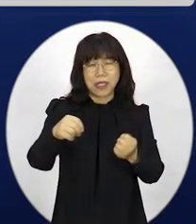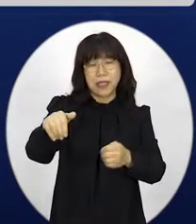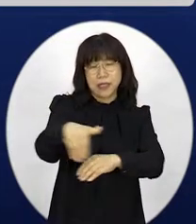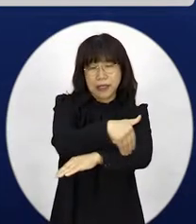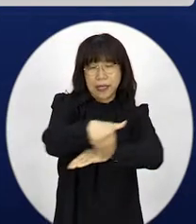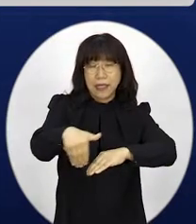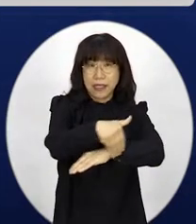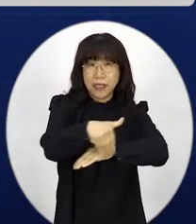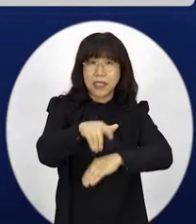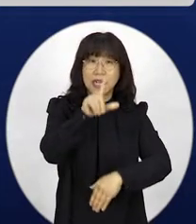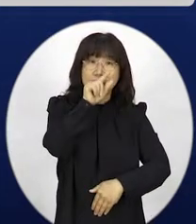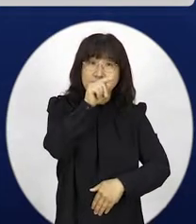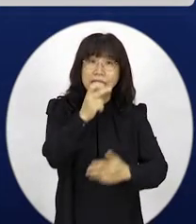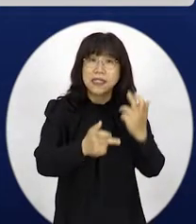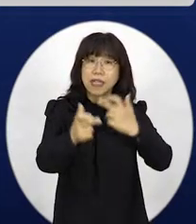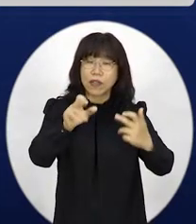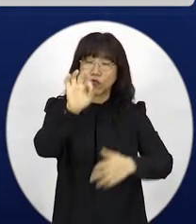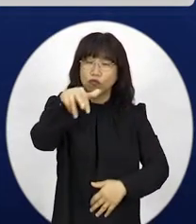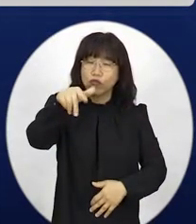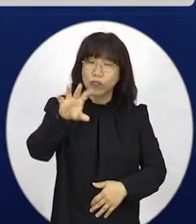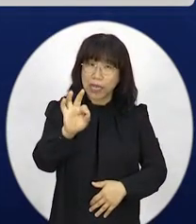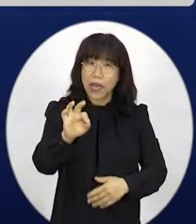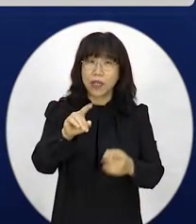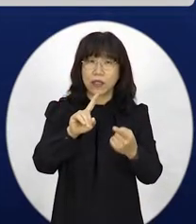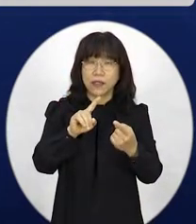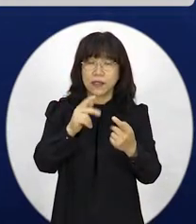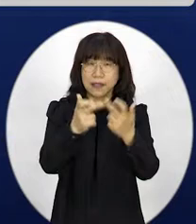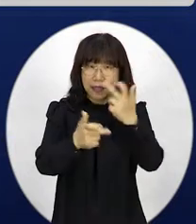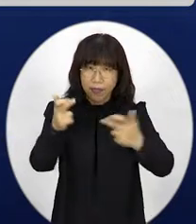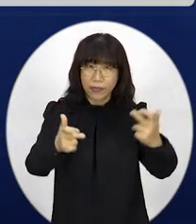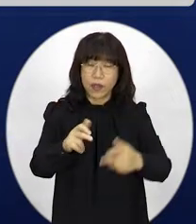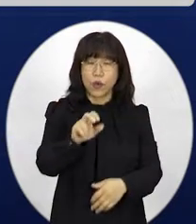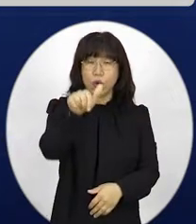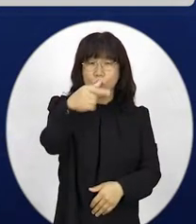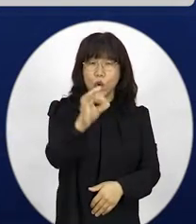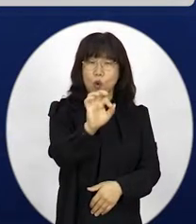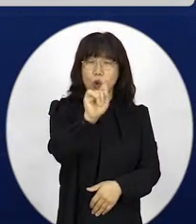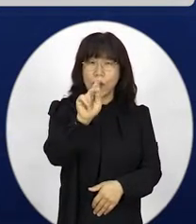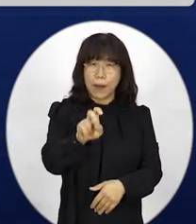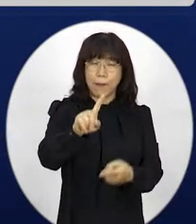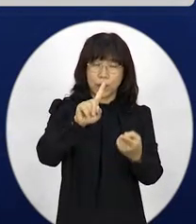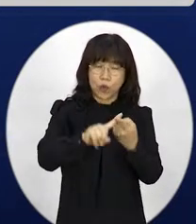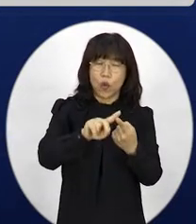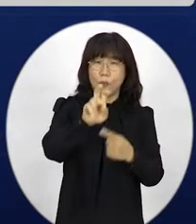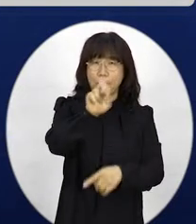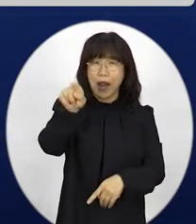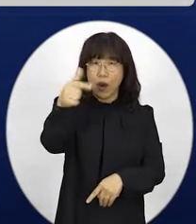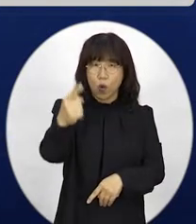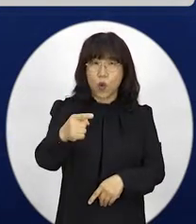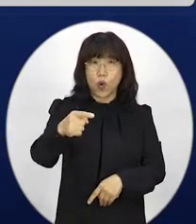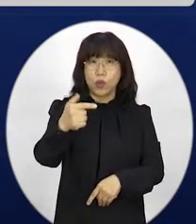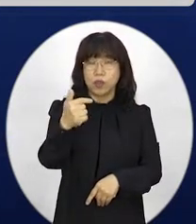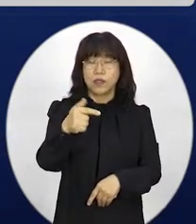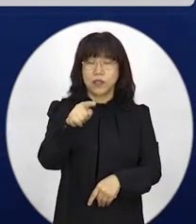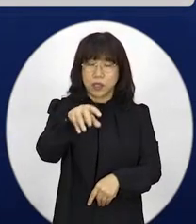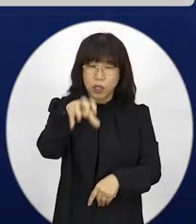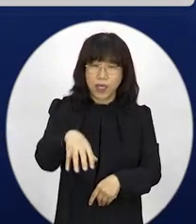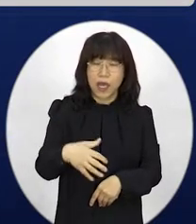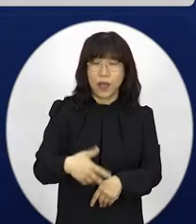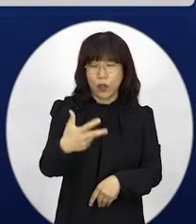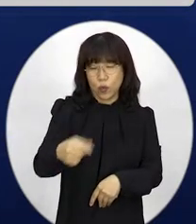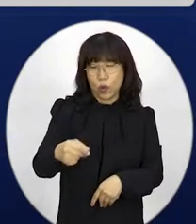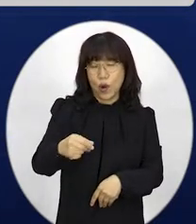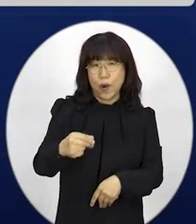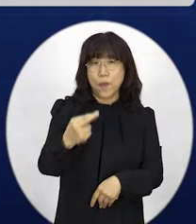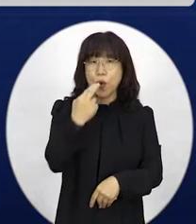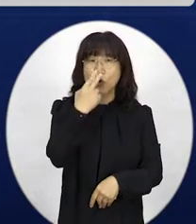높은 까치산, 우장산, 공암나루, 마곡나루 등 근린공원 네 곳에 반려동물 배변